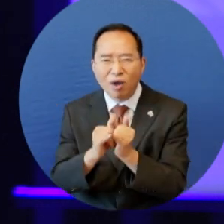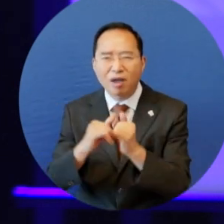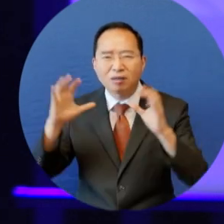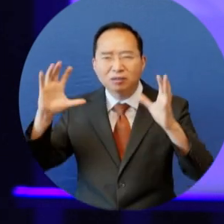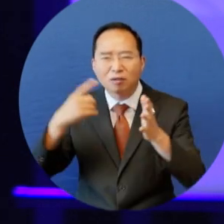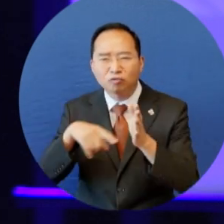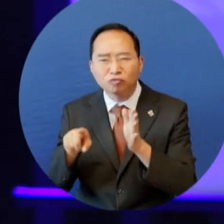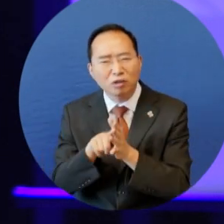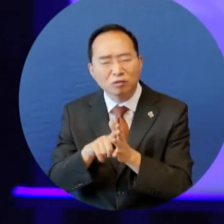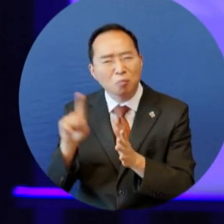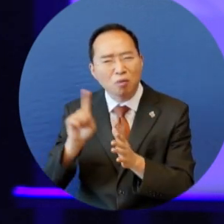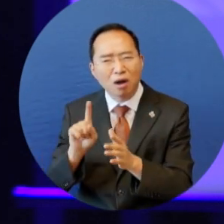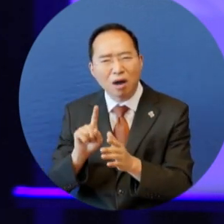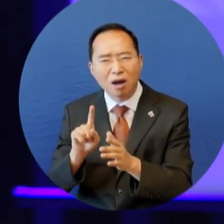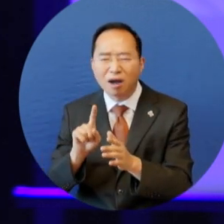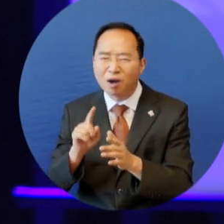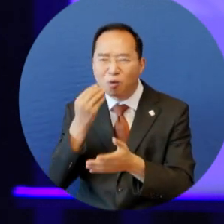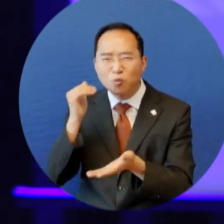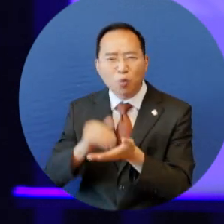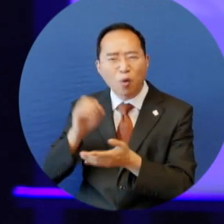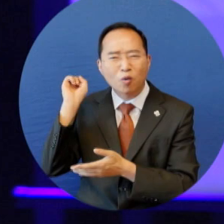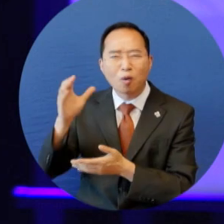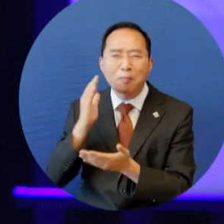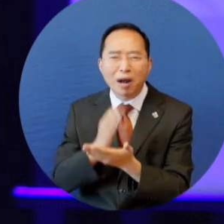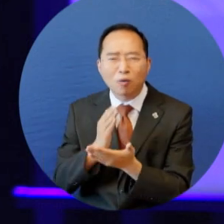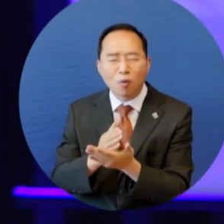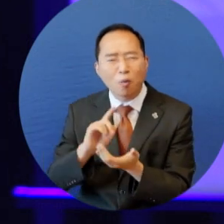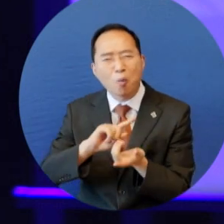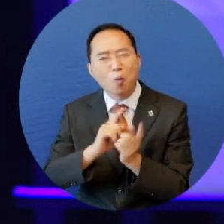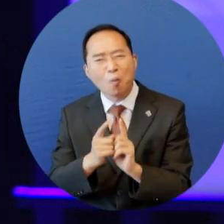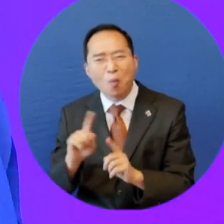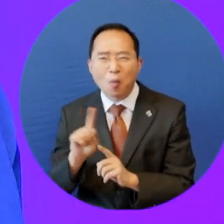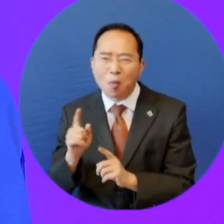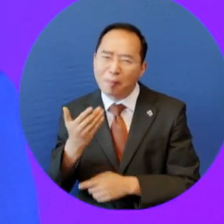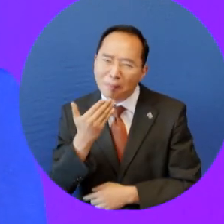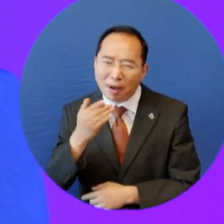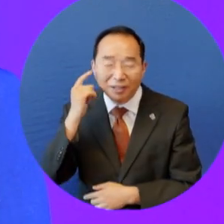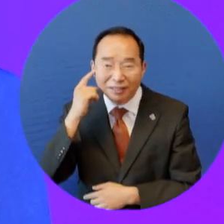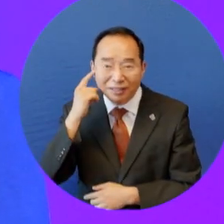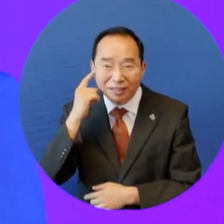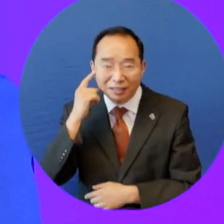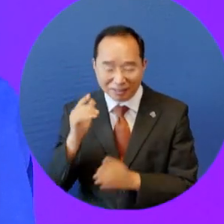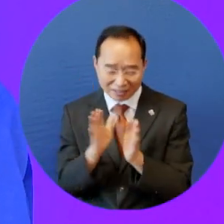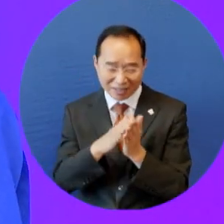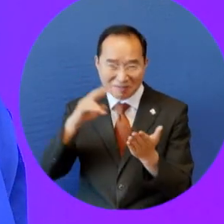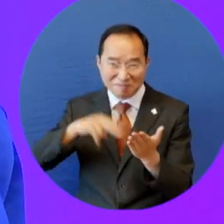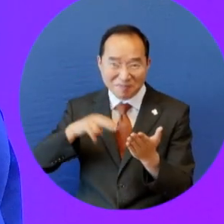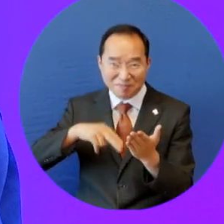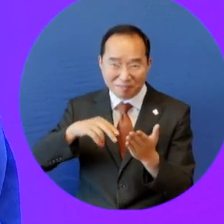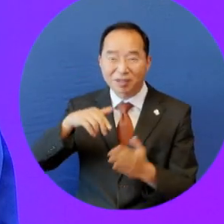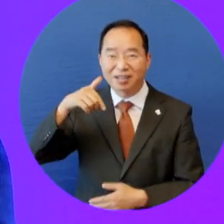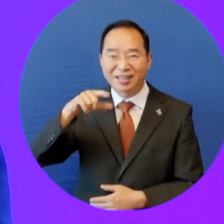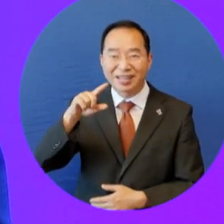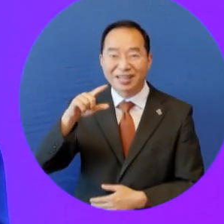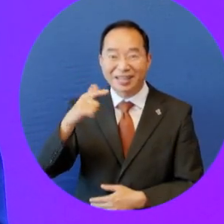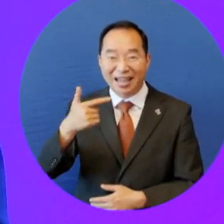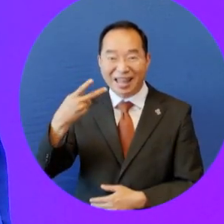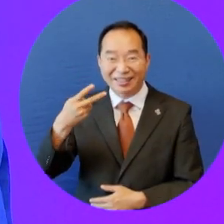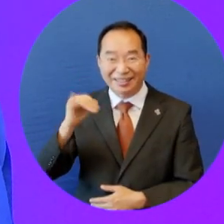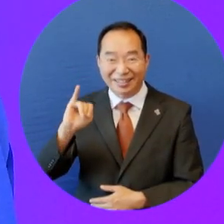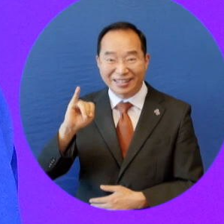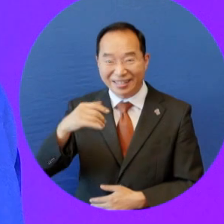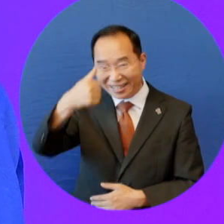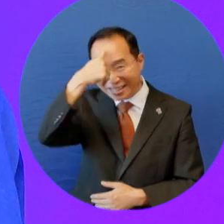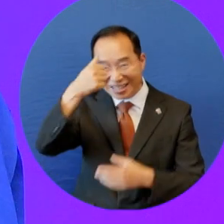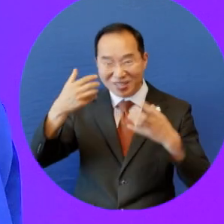있었으면 좋겠다 하면서 그때 여러 가지 책을 읽다가 마하트마 간디의 비폭력적인 삶에